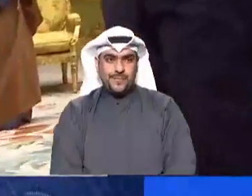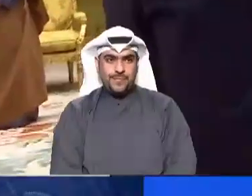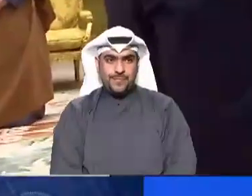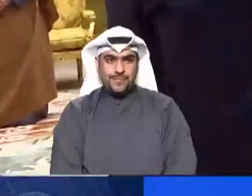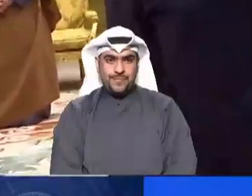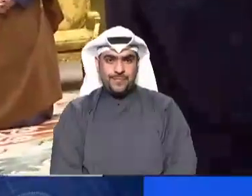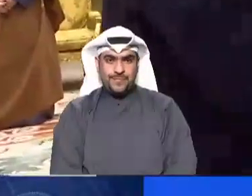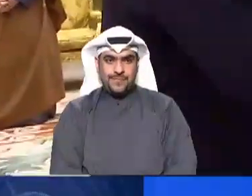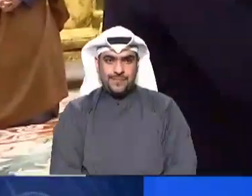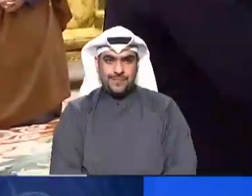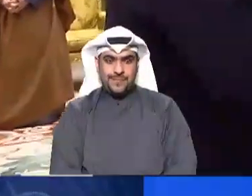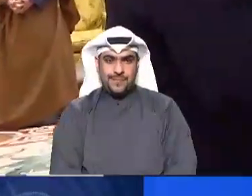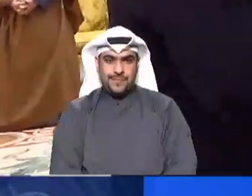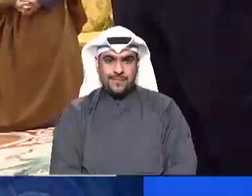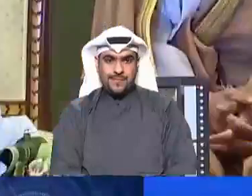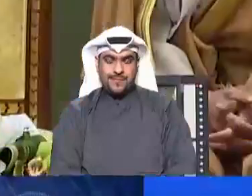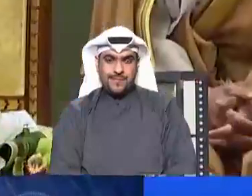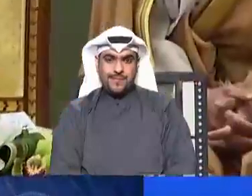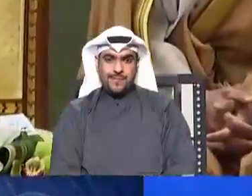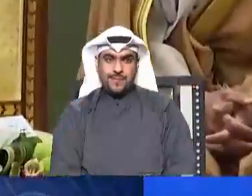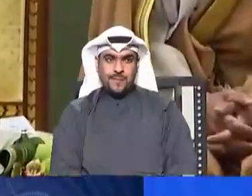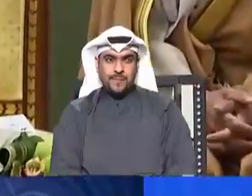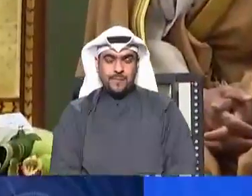Thank you, Excellency.